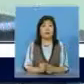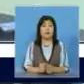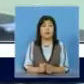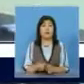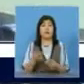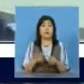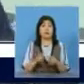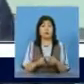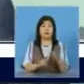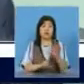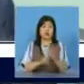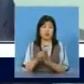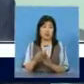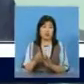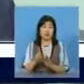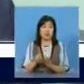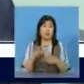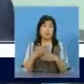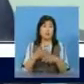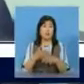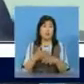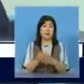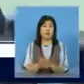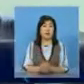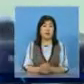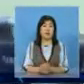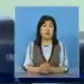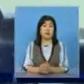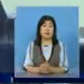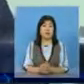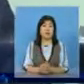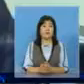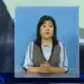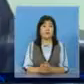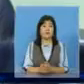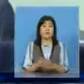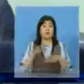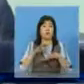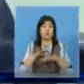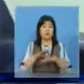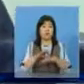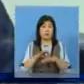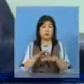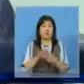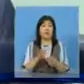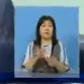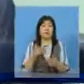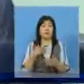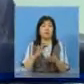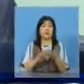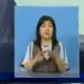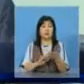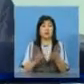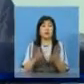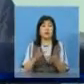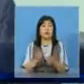түрткі болған бірден бір жағы өтуіне қозғау салған біздің жазушылар одағы болады.